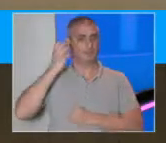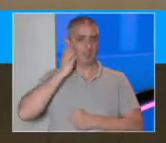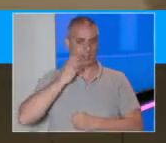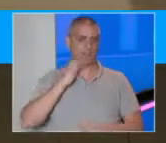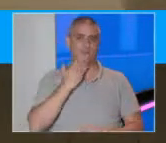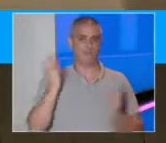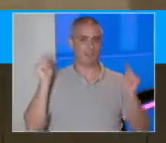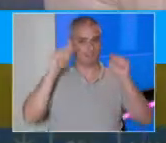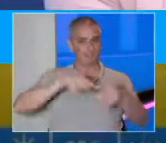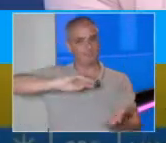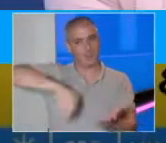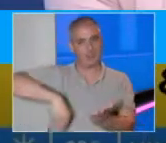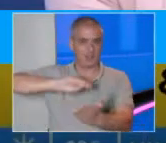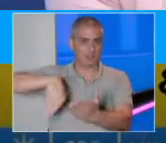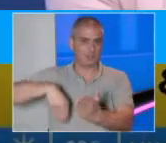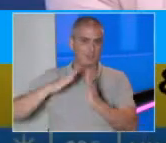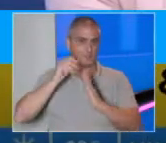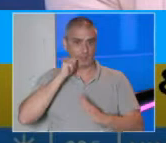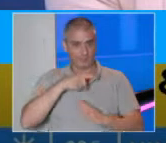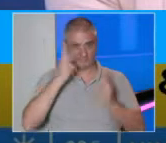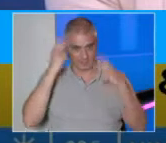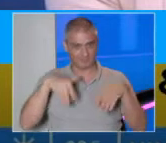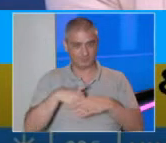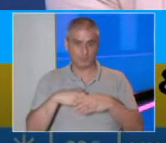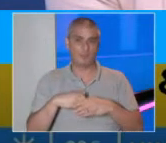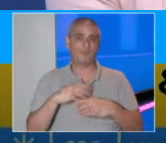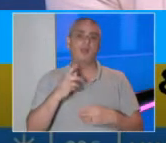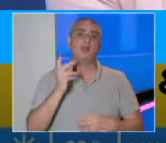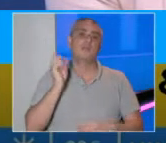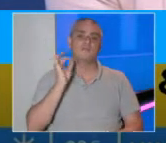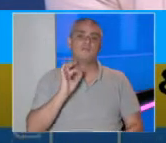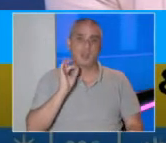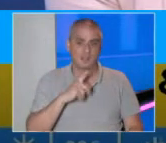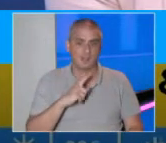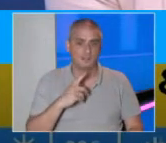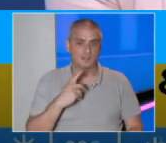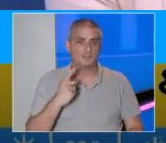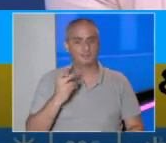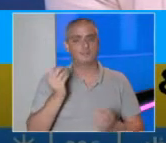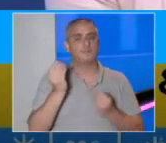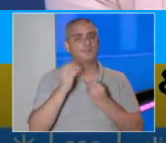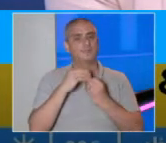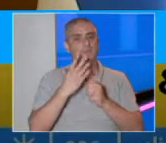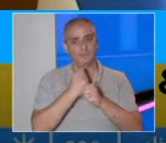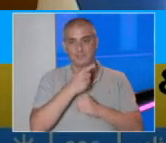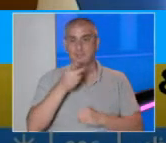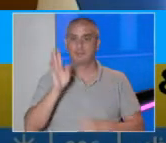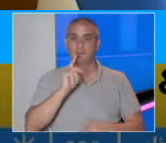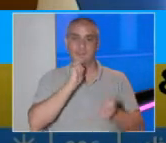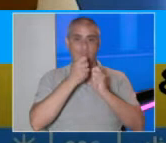ישראל חותמים אצלו בבית הלבן על הסכם שלום. זה עוד קצת מורכב. בינתיים, הישג קטן על הישג קטן. נתניהו מתראיין